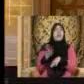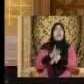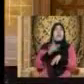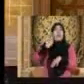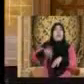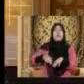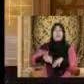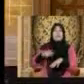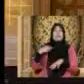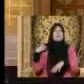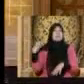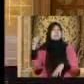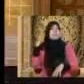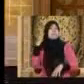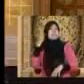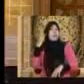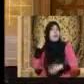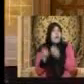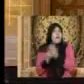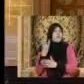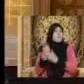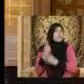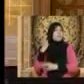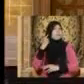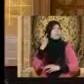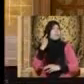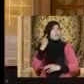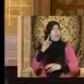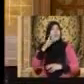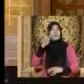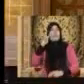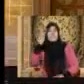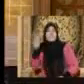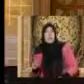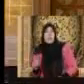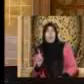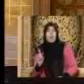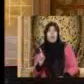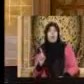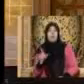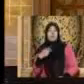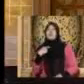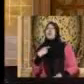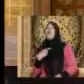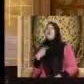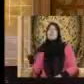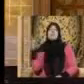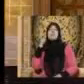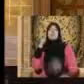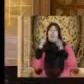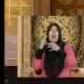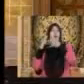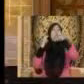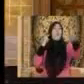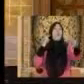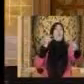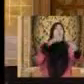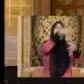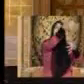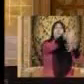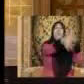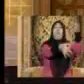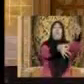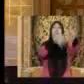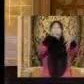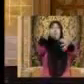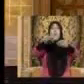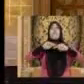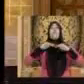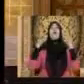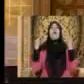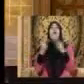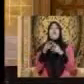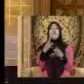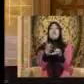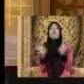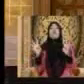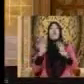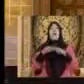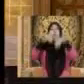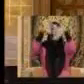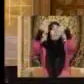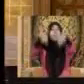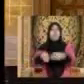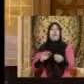ينقله هنا وهناك، ويتعلق هذا الخبر ساعات بشخص، ساعات بمجموعة، ساعات ببلاد كاملة. إذن الإنسان